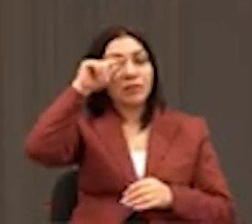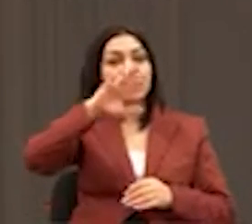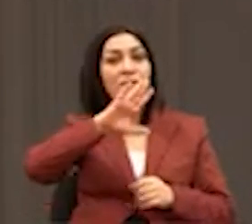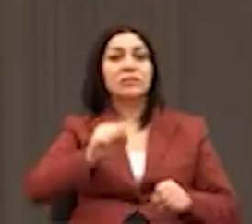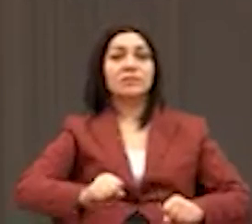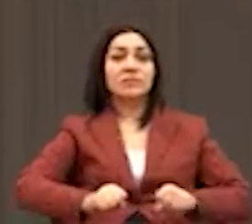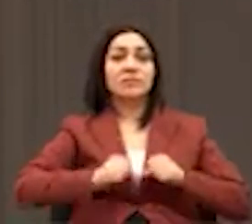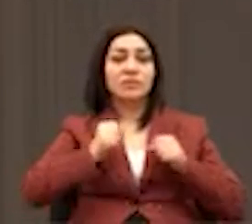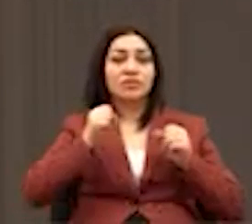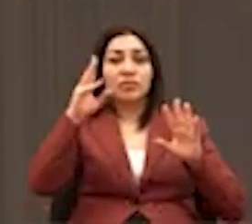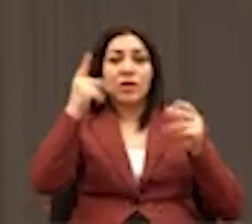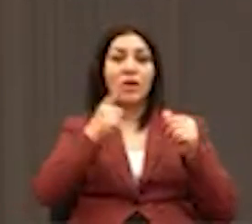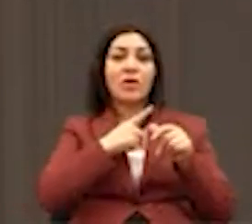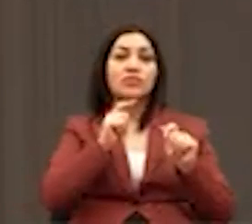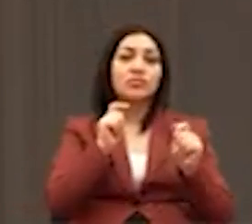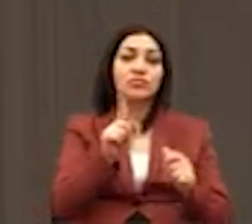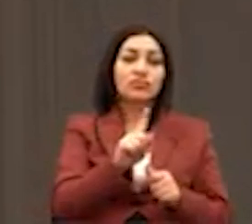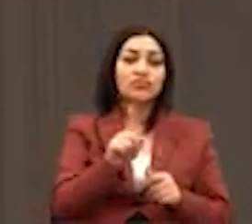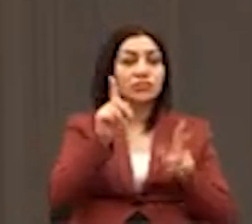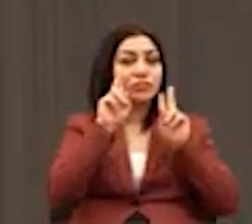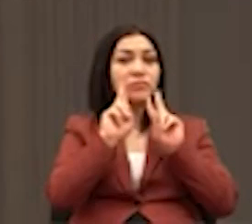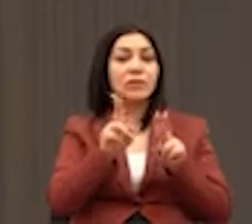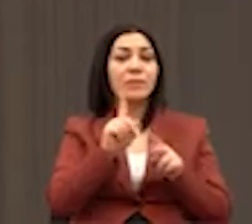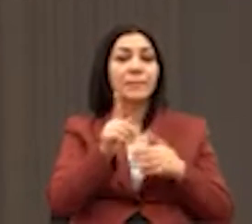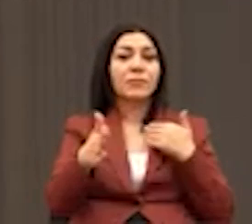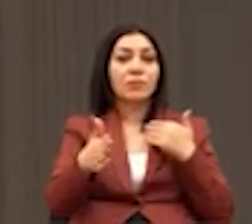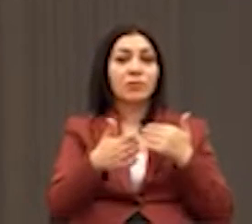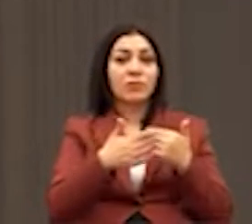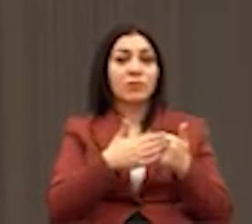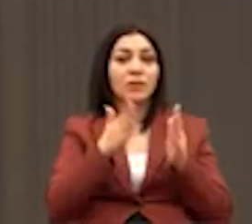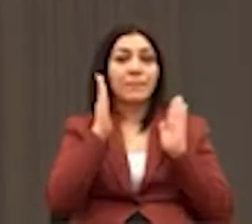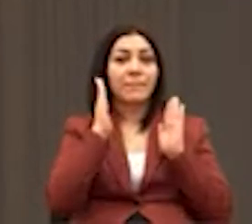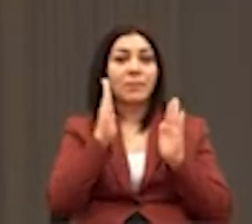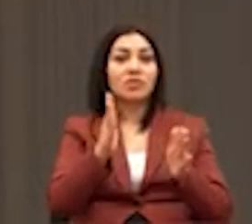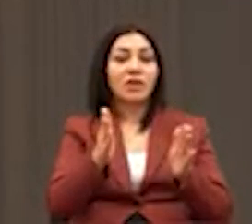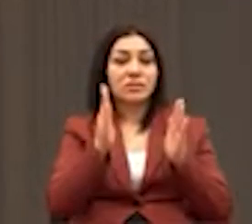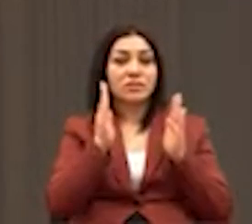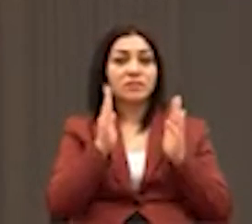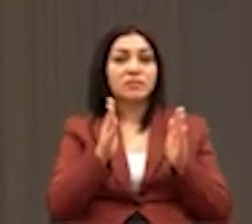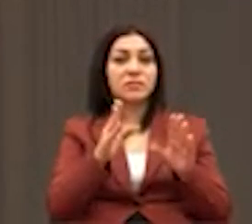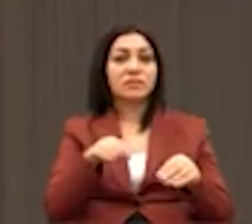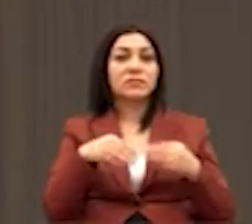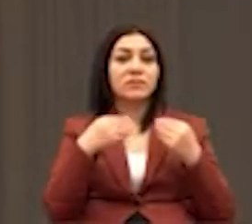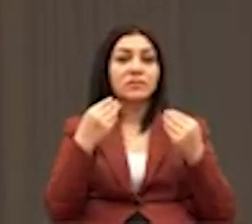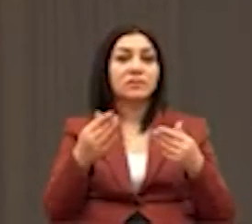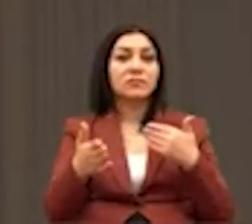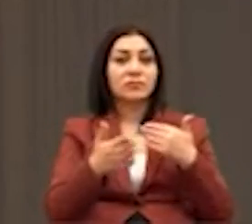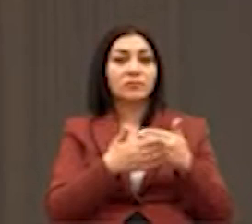ինչպես կփաթեթավորի, այդուհանդերձ մոտենում ենք այդ միջանցքի